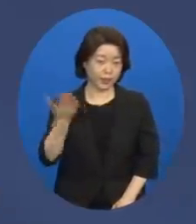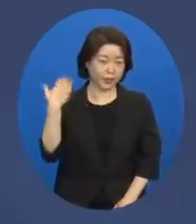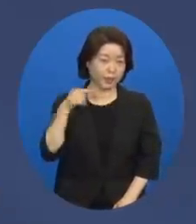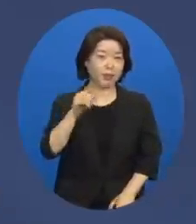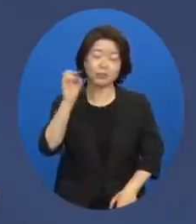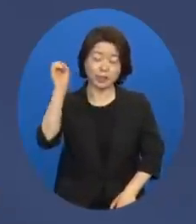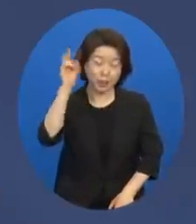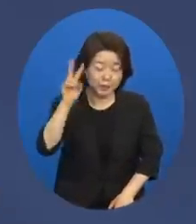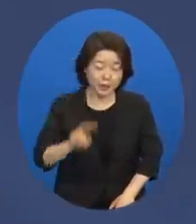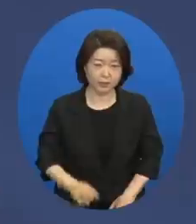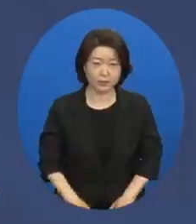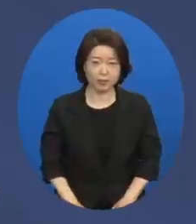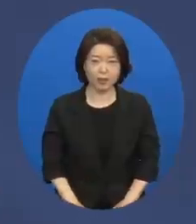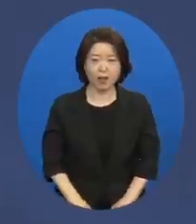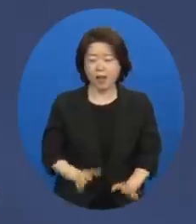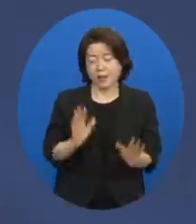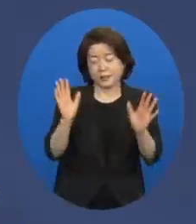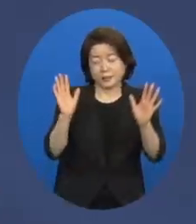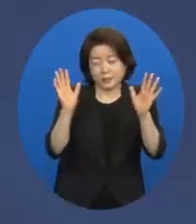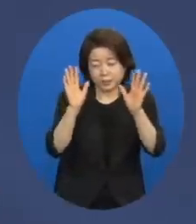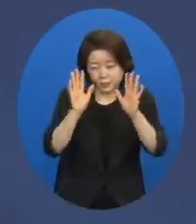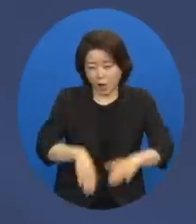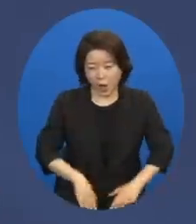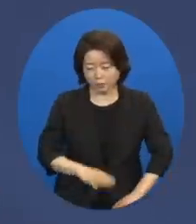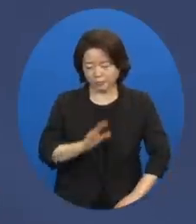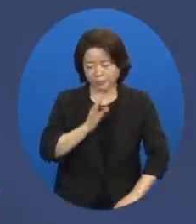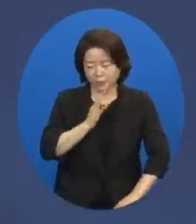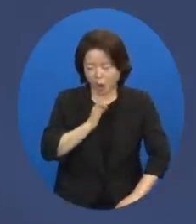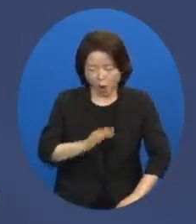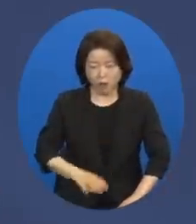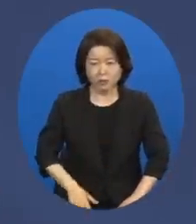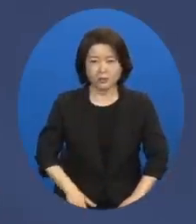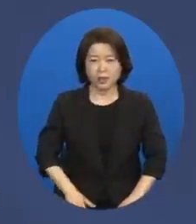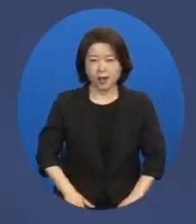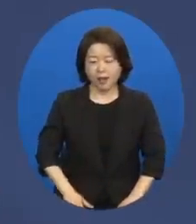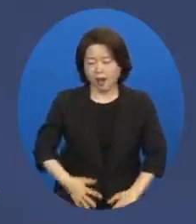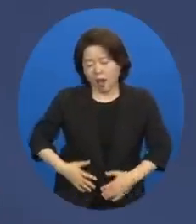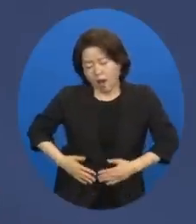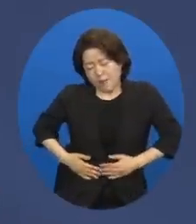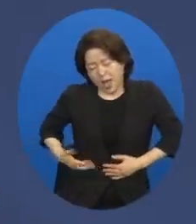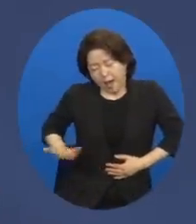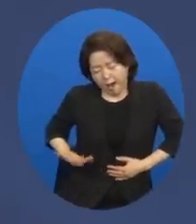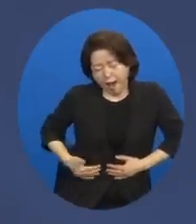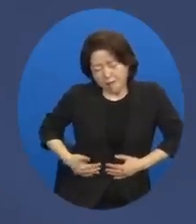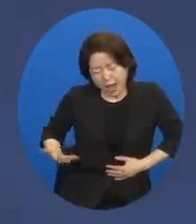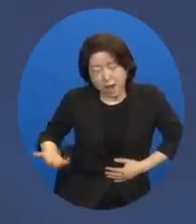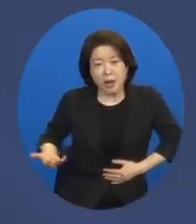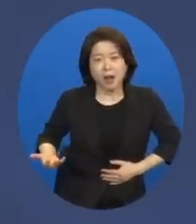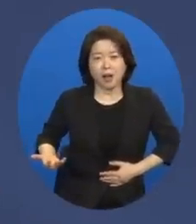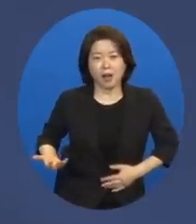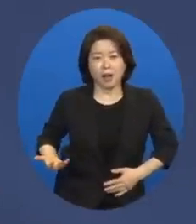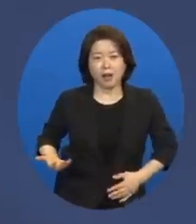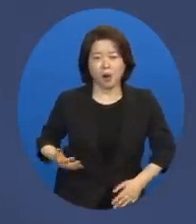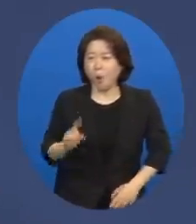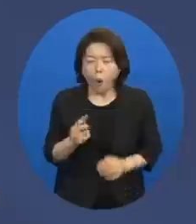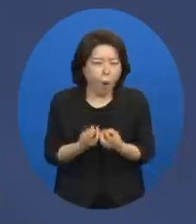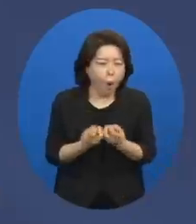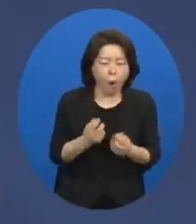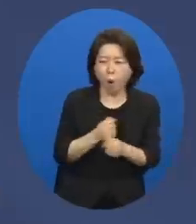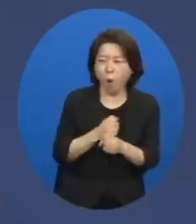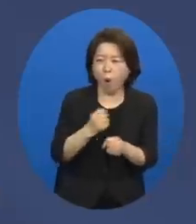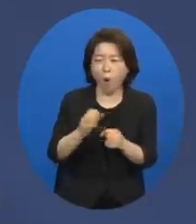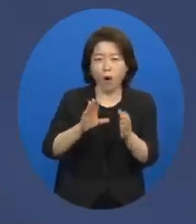갑자기요 너무 막 진짜 너무 막 복통이 찾아왔어요. 그래가지고 너무 어떻게 할 수 없을